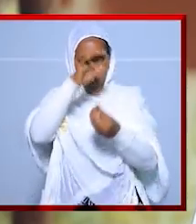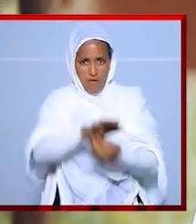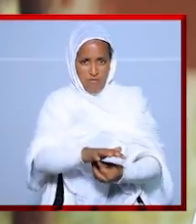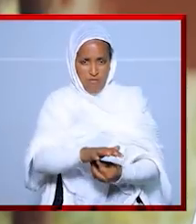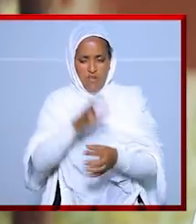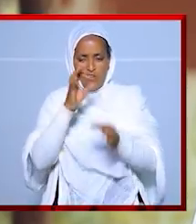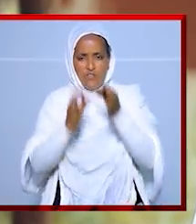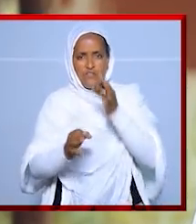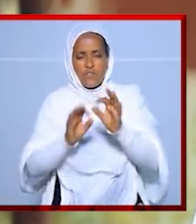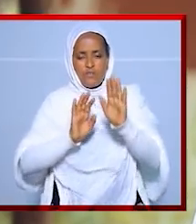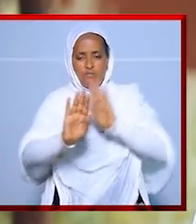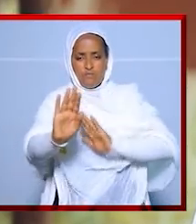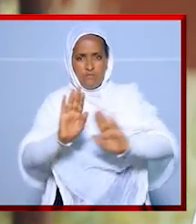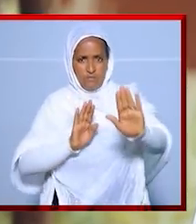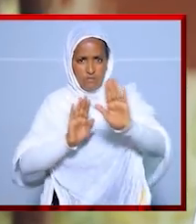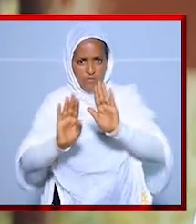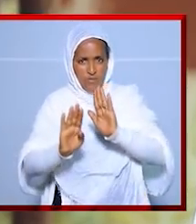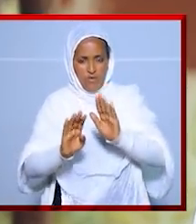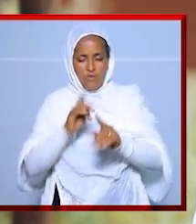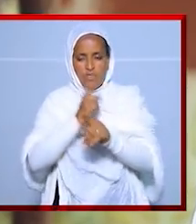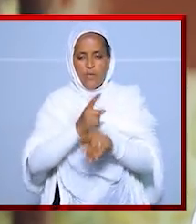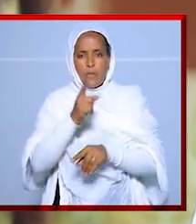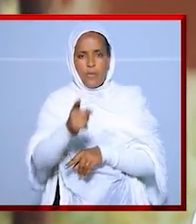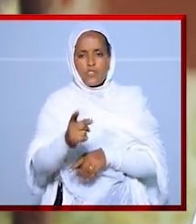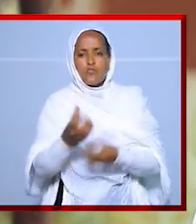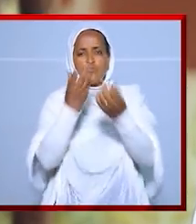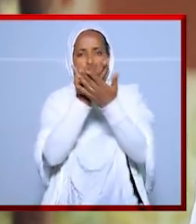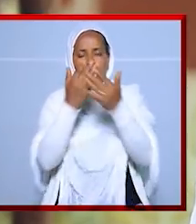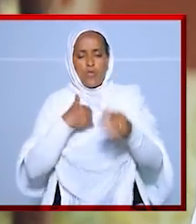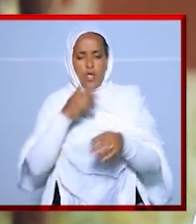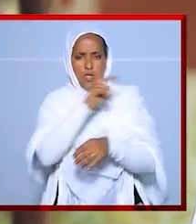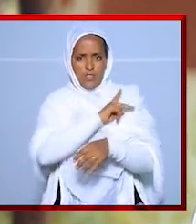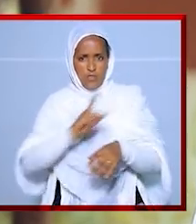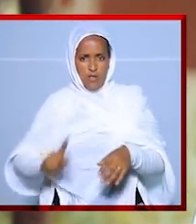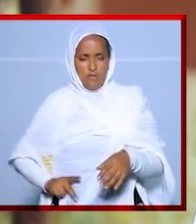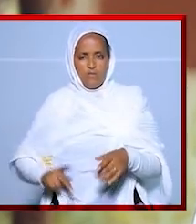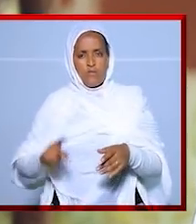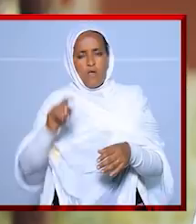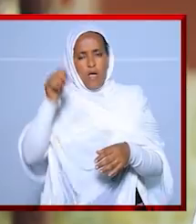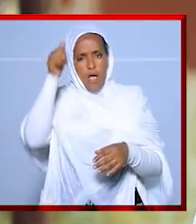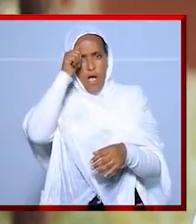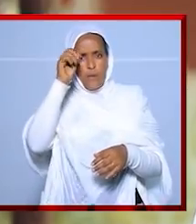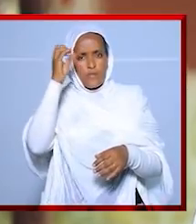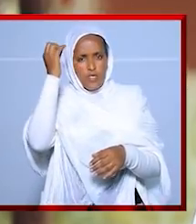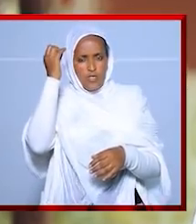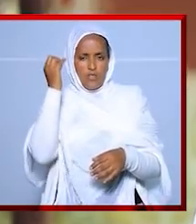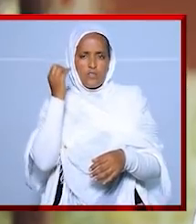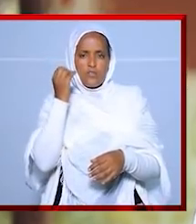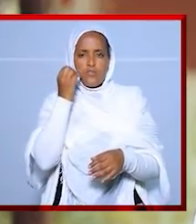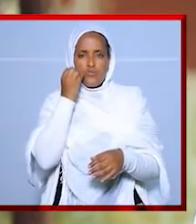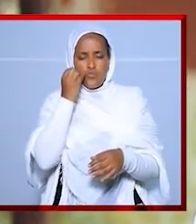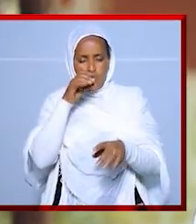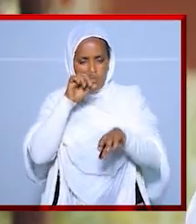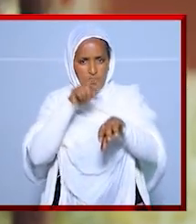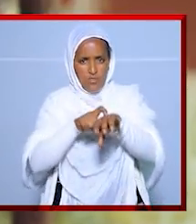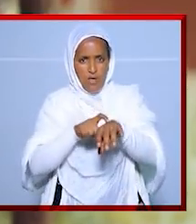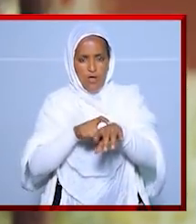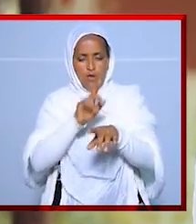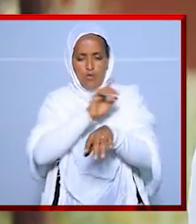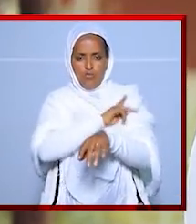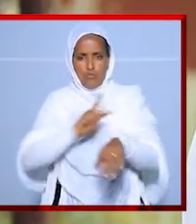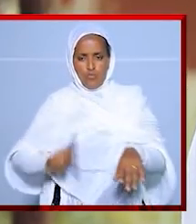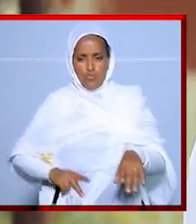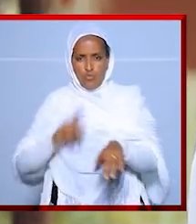ሲበድሉ ፍርድ ሲያጓድሉ በመገሰጽ ብዙ ነገስታት እንደ በነ አምደ ጽዮን ጊዜ